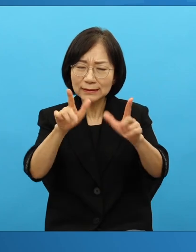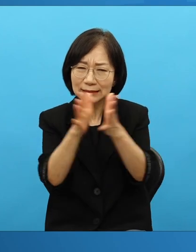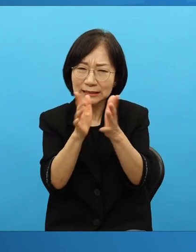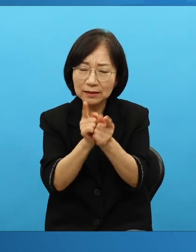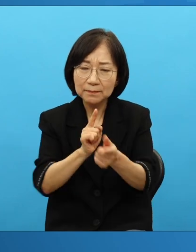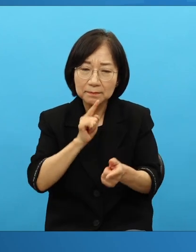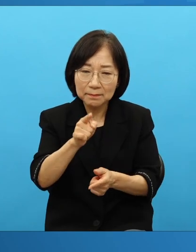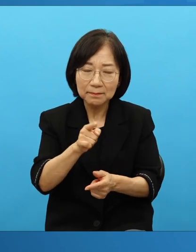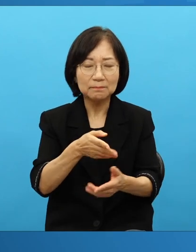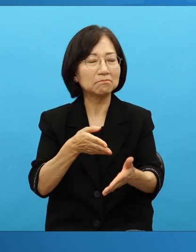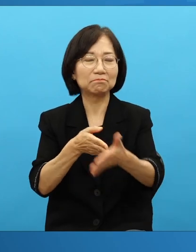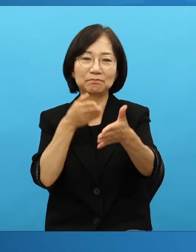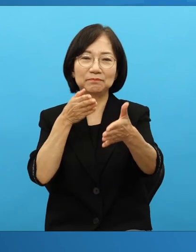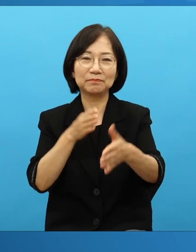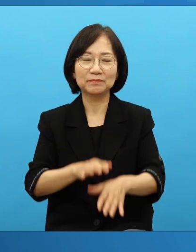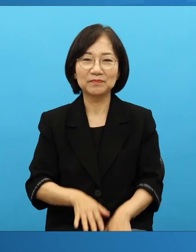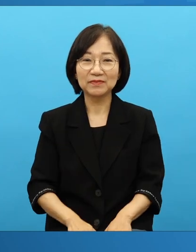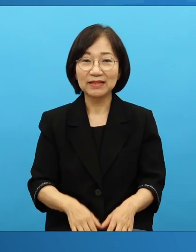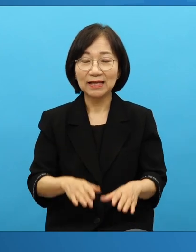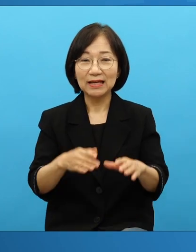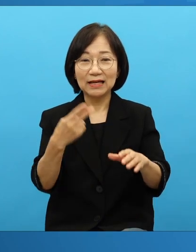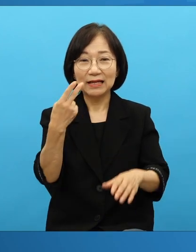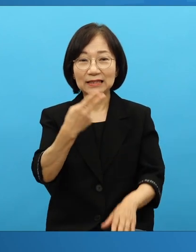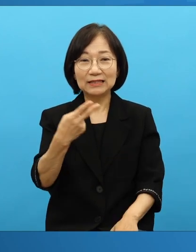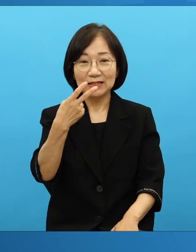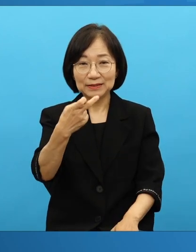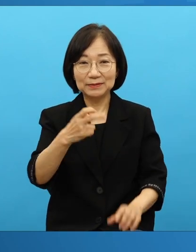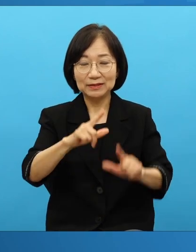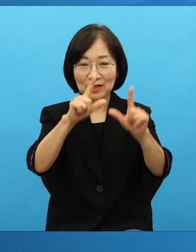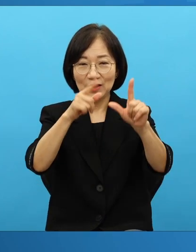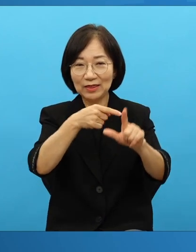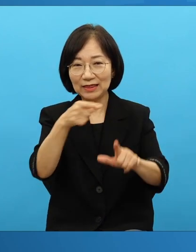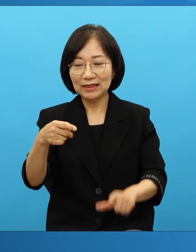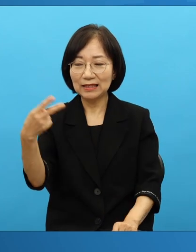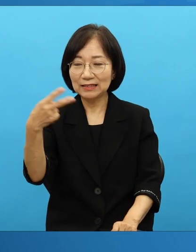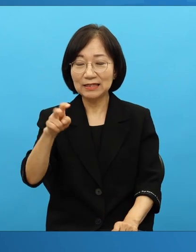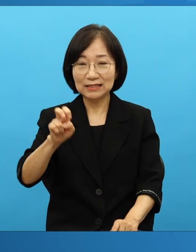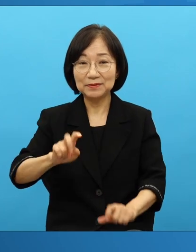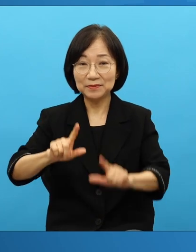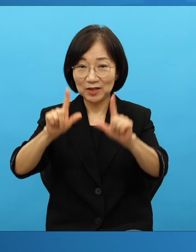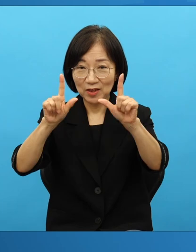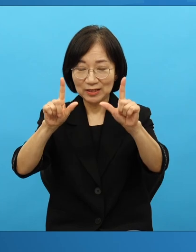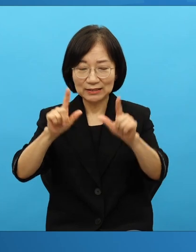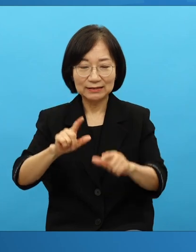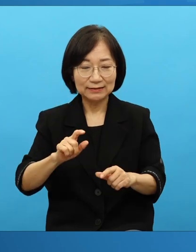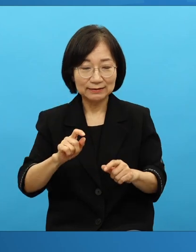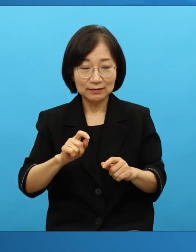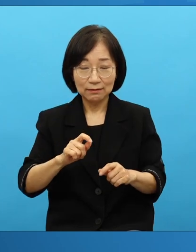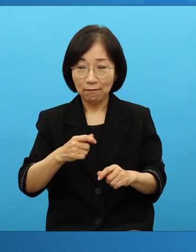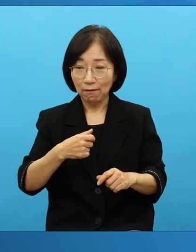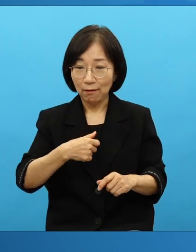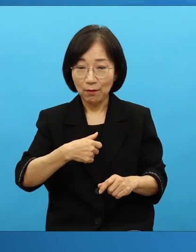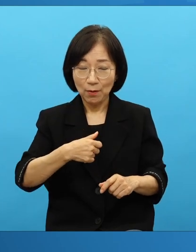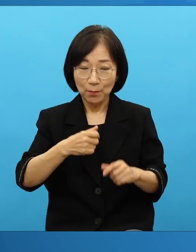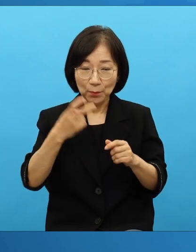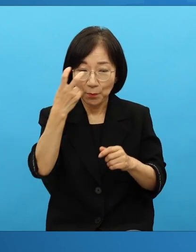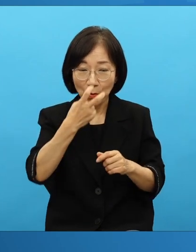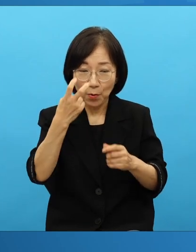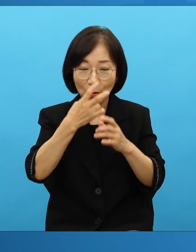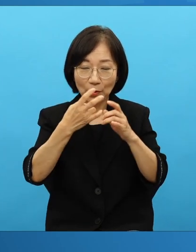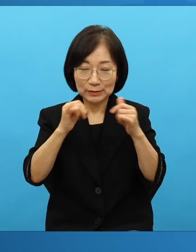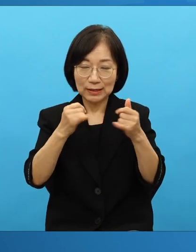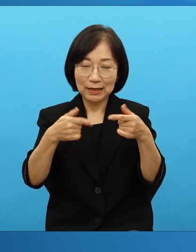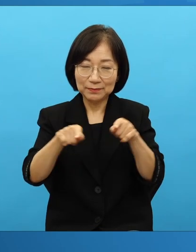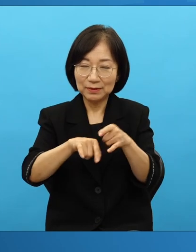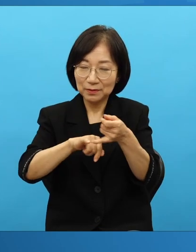수 없습니다. 2012년부터 2020년 출생자 C그룹 동반자녀는 단독으로 참가할 수 없으며 반드시 보호자와 함께 신청해야